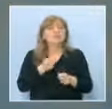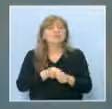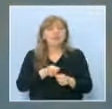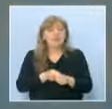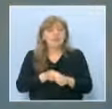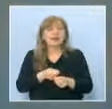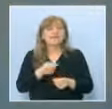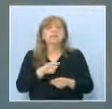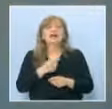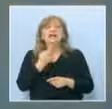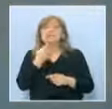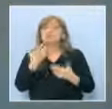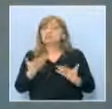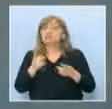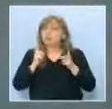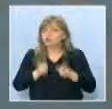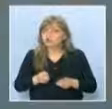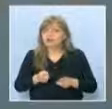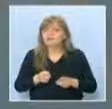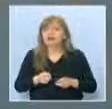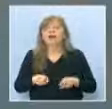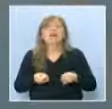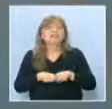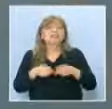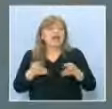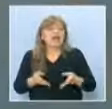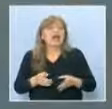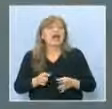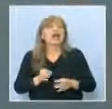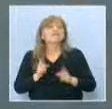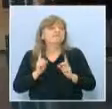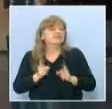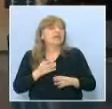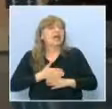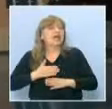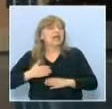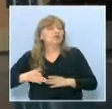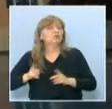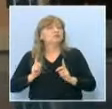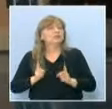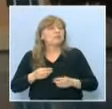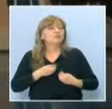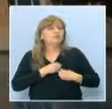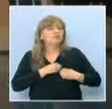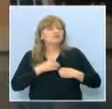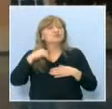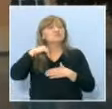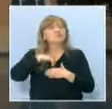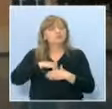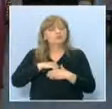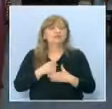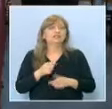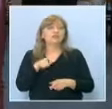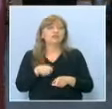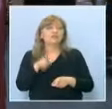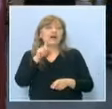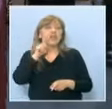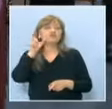защото трябва, а просто защото така е редно, така трябва да го чувстват отвътре, от себе. Човешко е. Абсолютно,